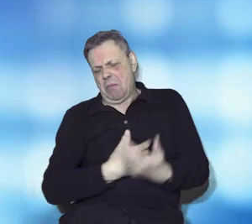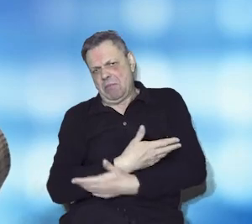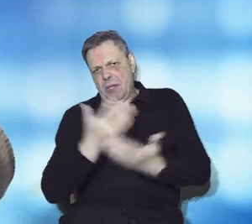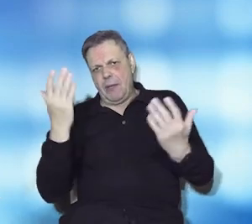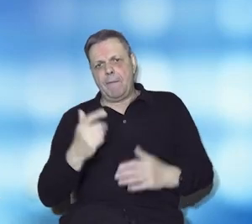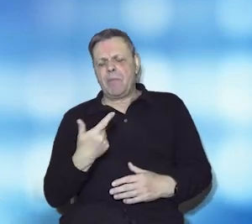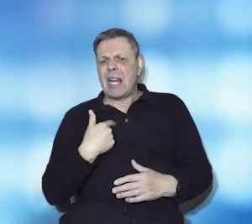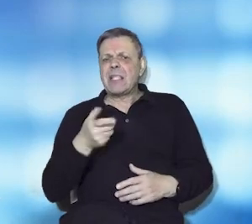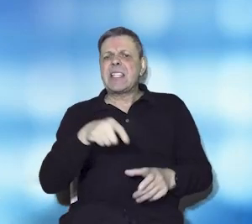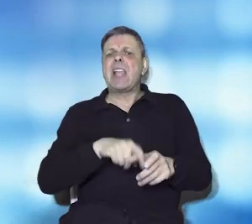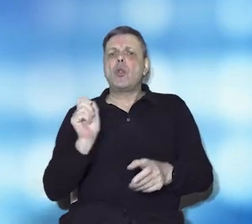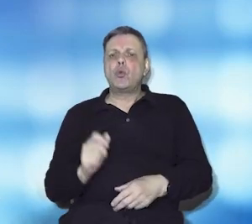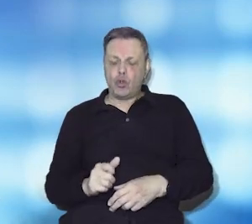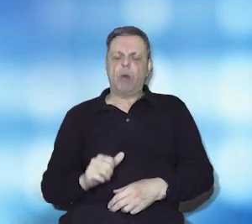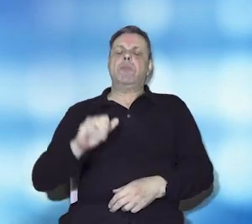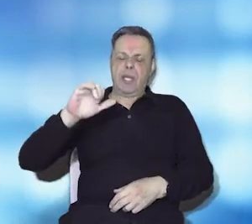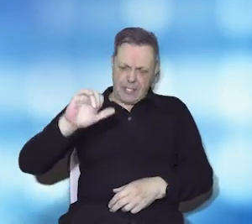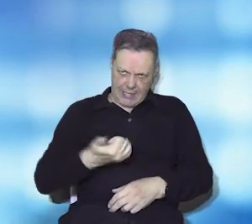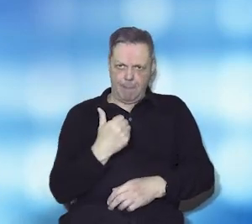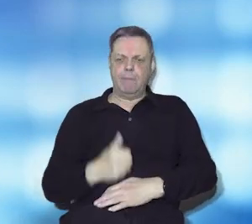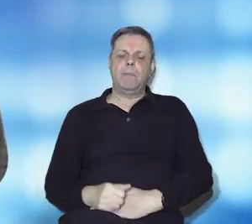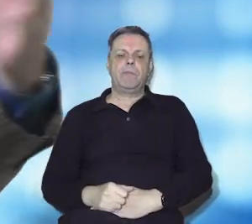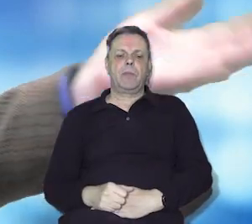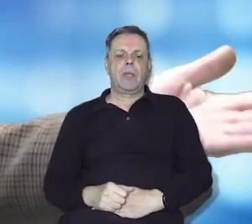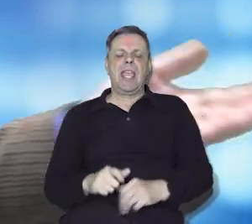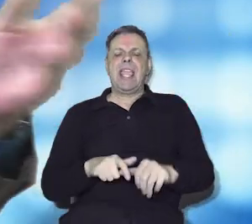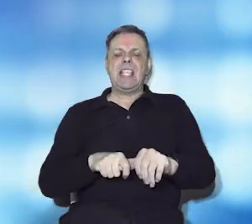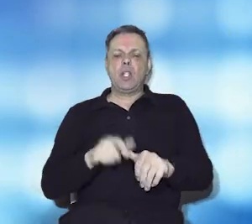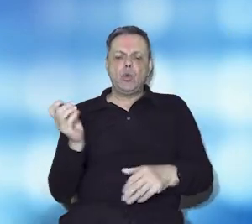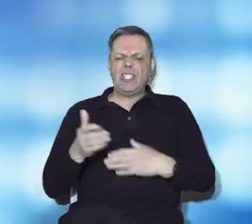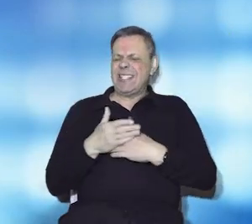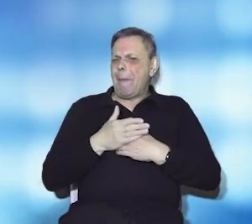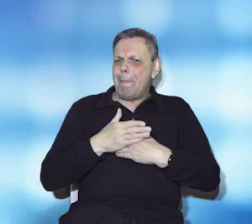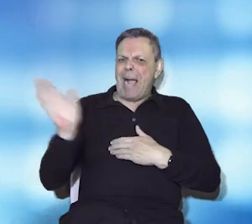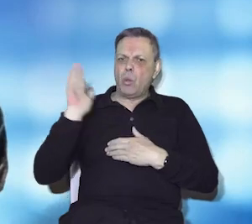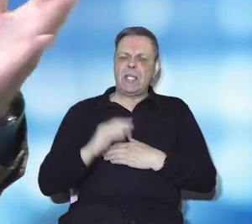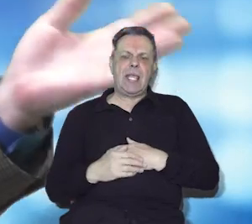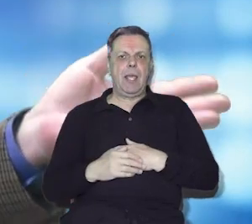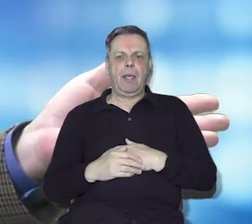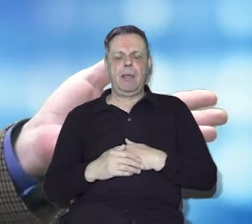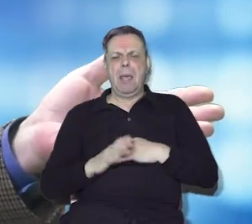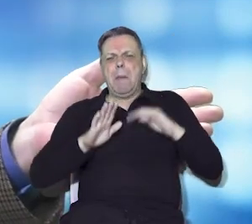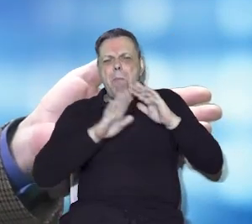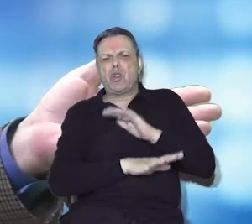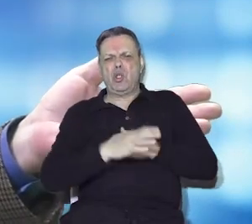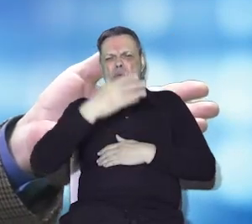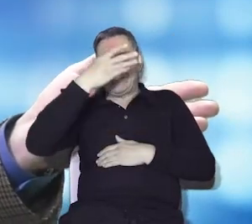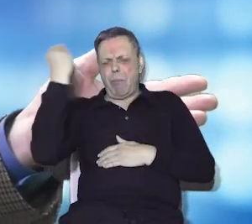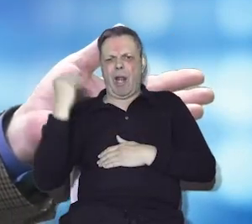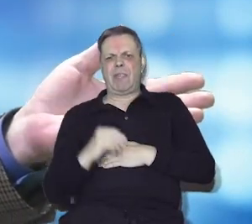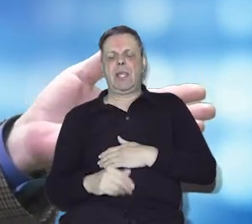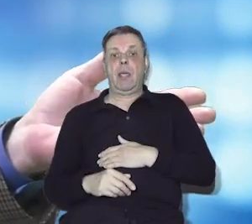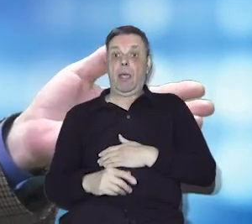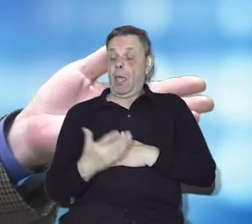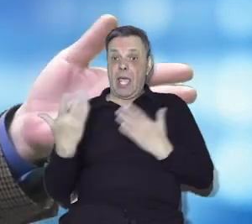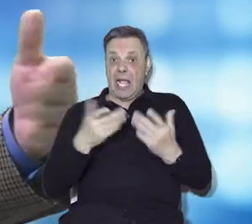to isključio, jesam. Znači isključiti se, maknuti se, potisnuti, zaboraviti, i onda